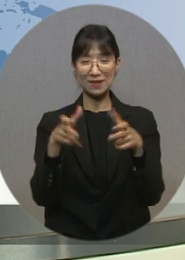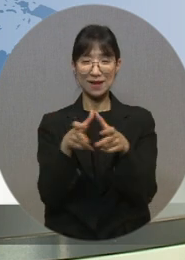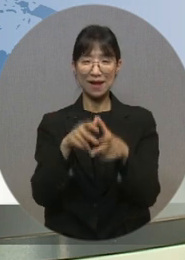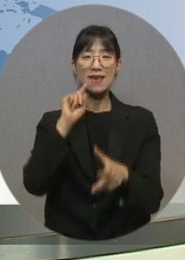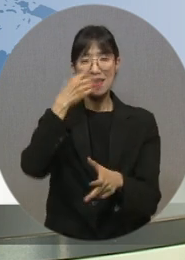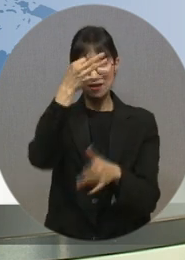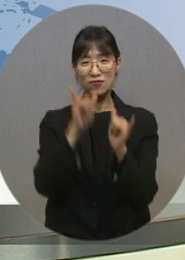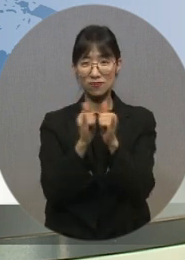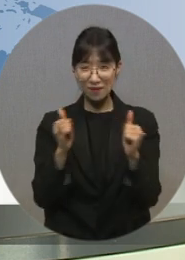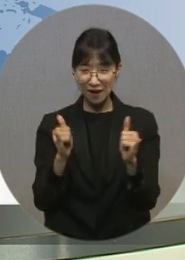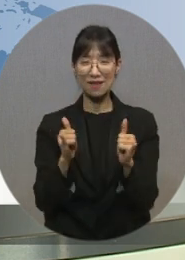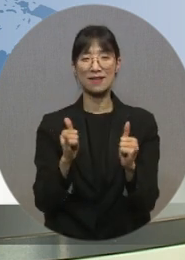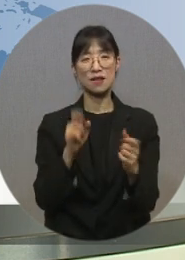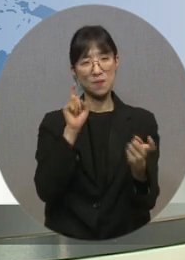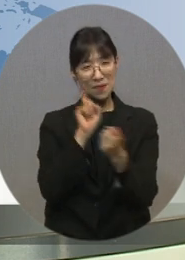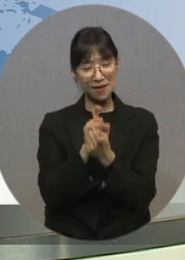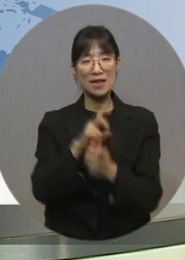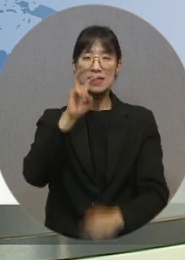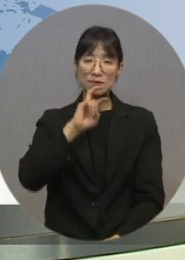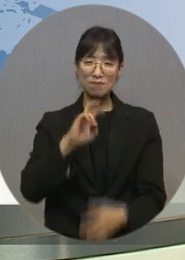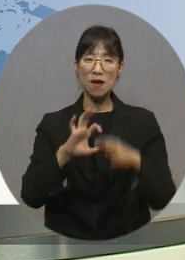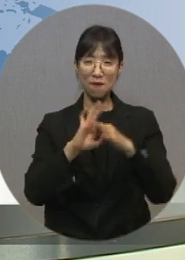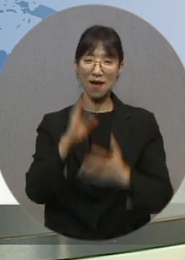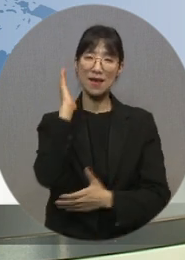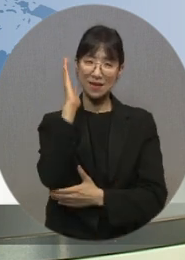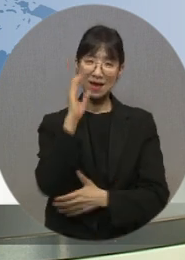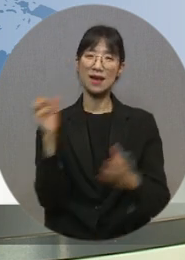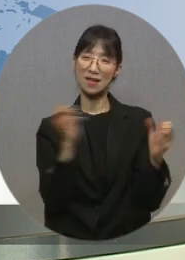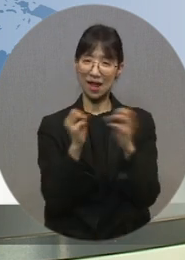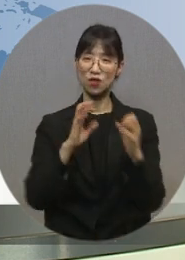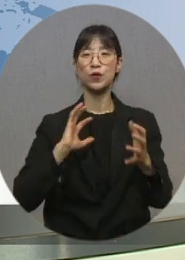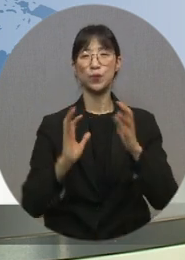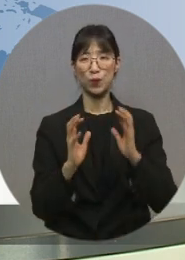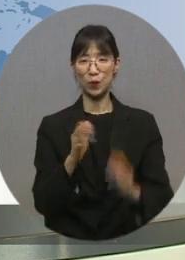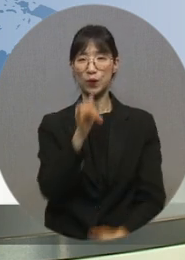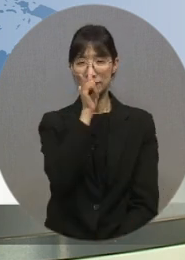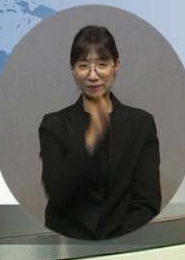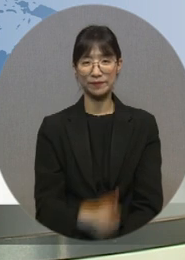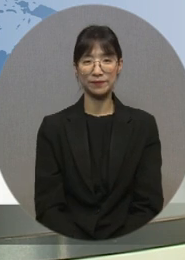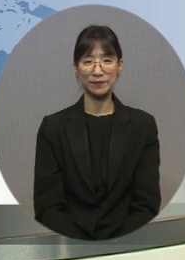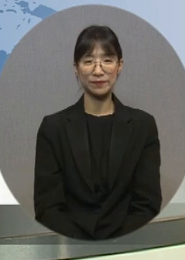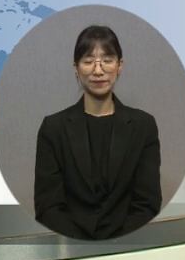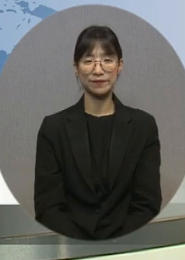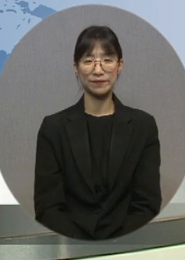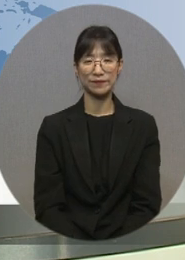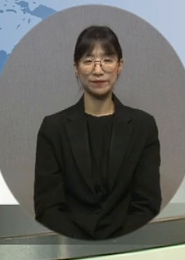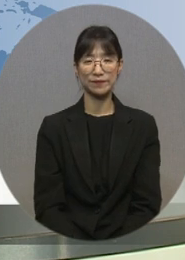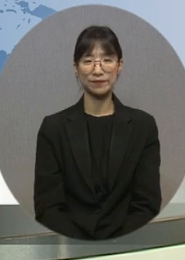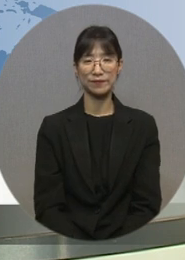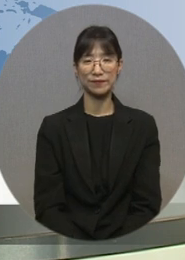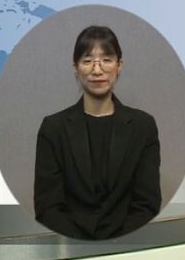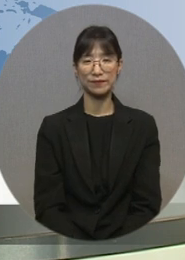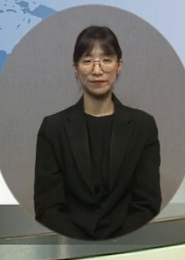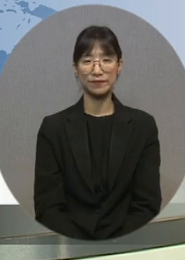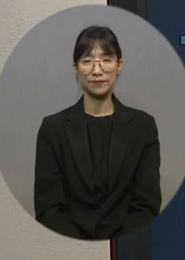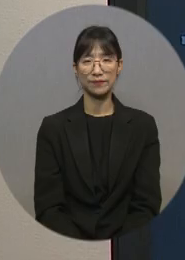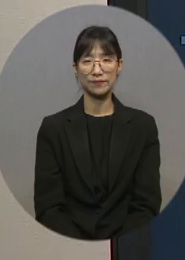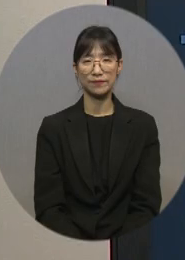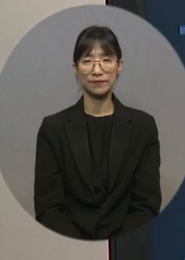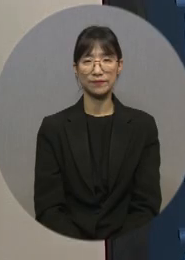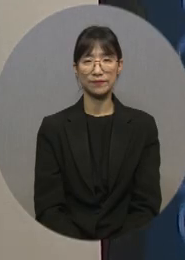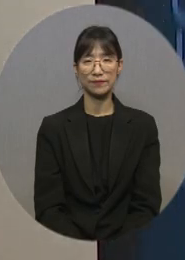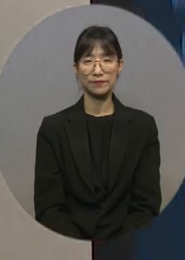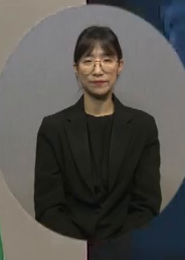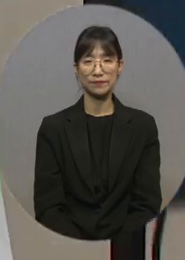예술가들이 마주하는 음악에 대한 이야기를 나누는 포럼도 이어졌는데요 정유정 기자가 전해드립니다